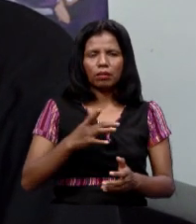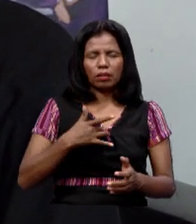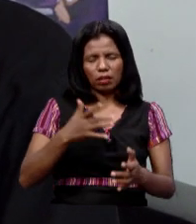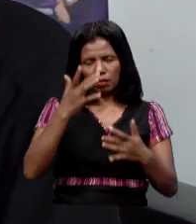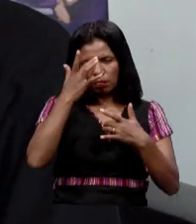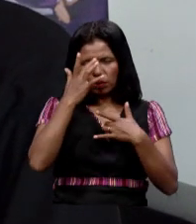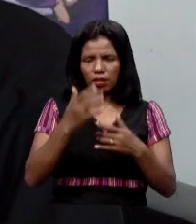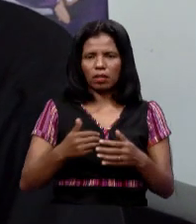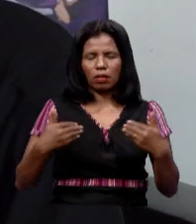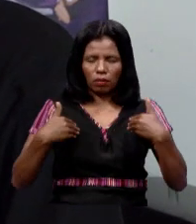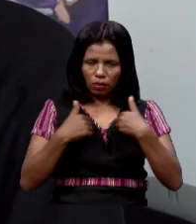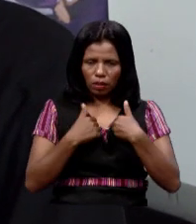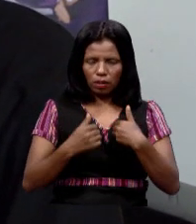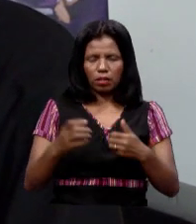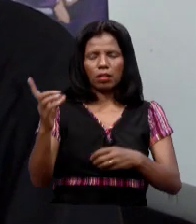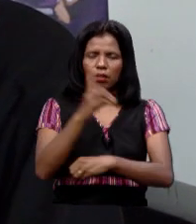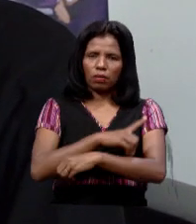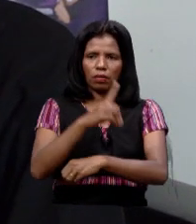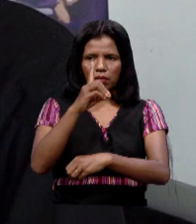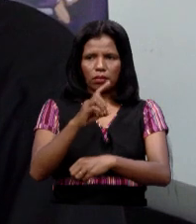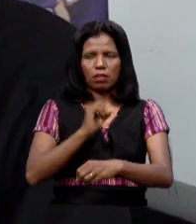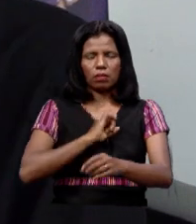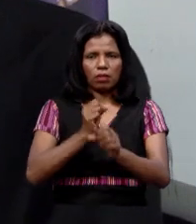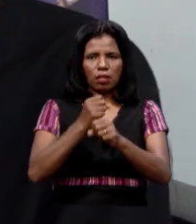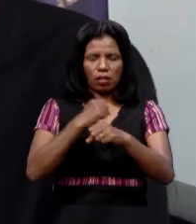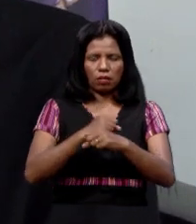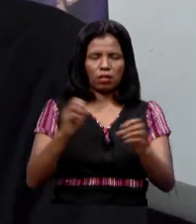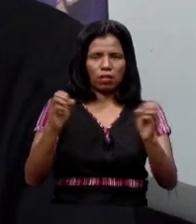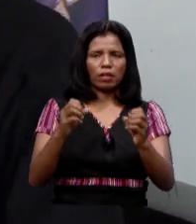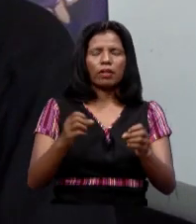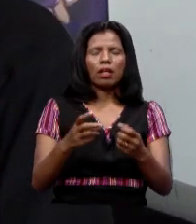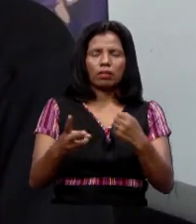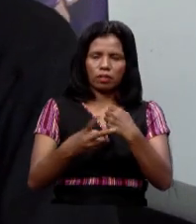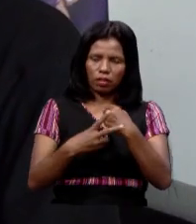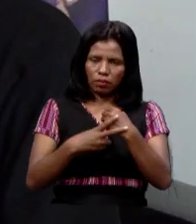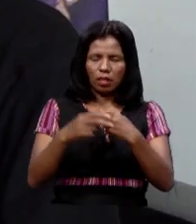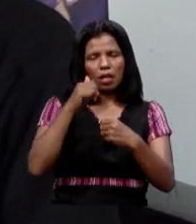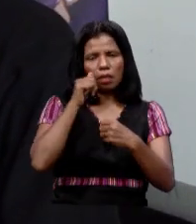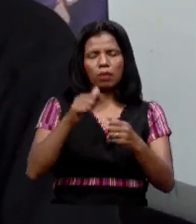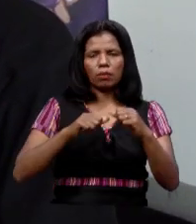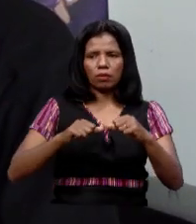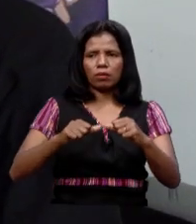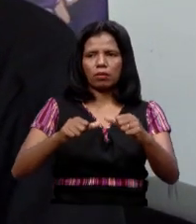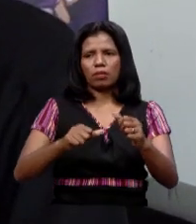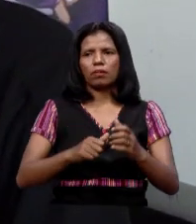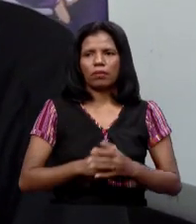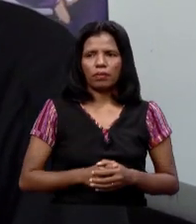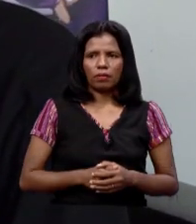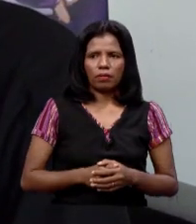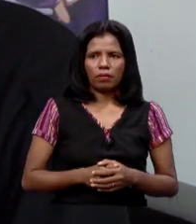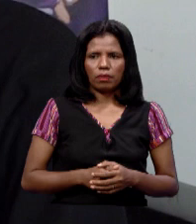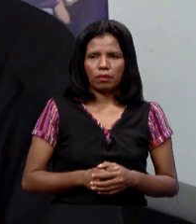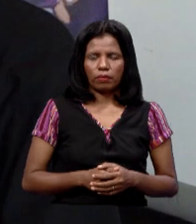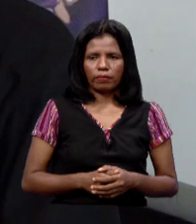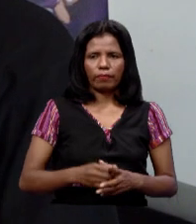baru ne daruma lorong ida mus ta halo hotu ne baur se fela aba ma kontinua la bairo fa in kontinua fale ne